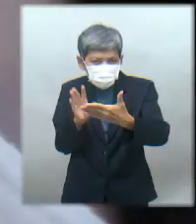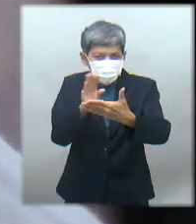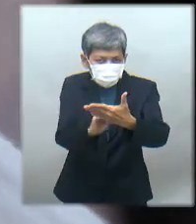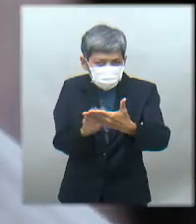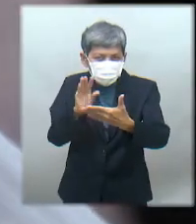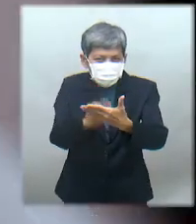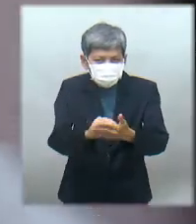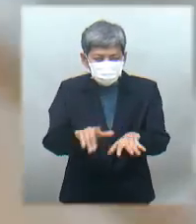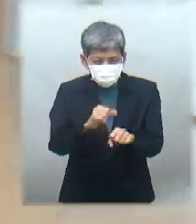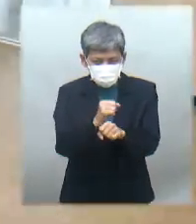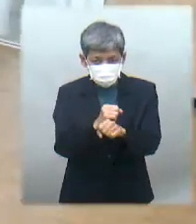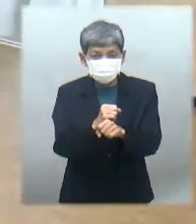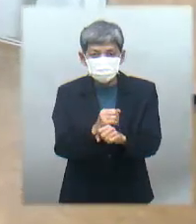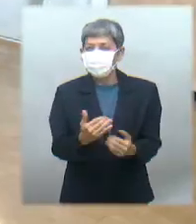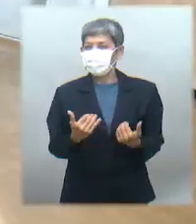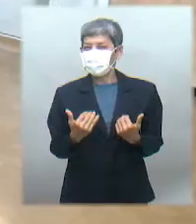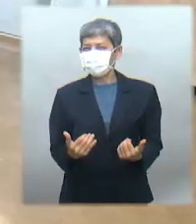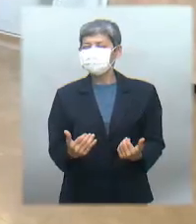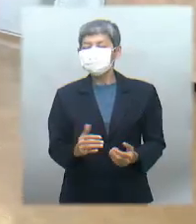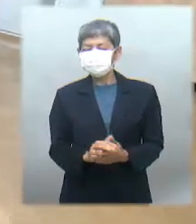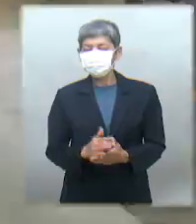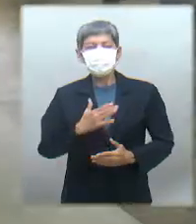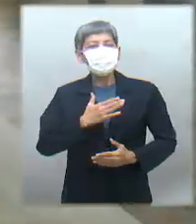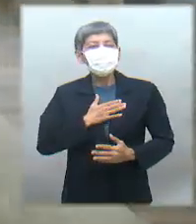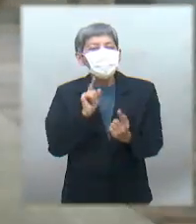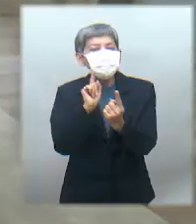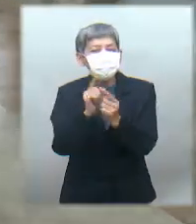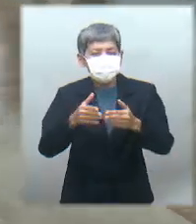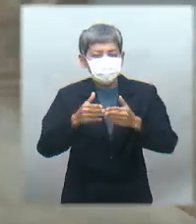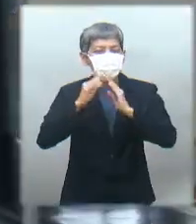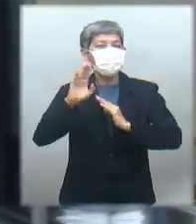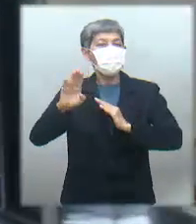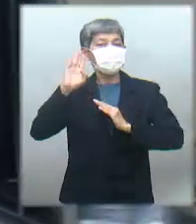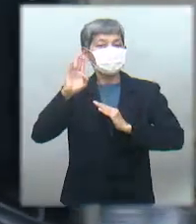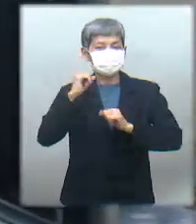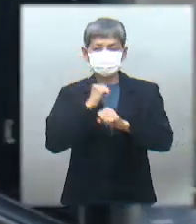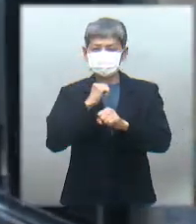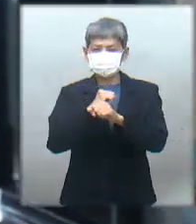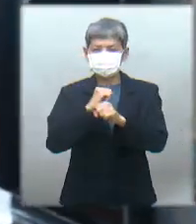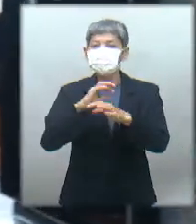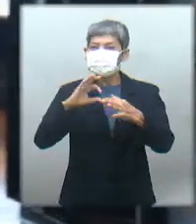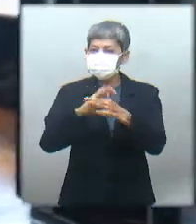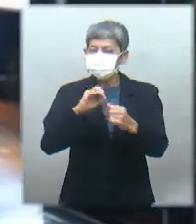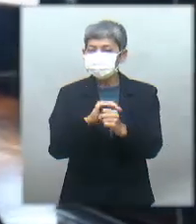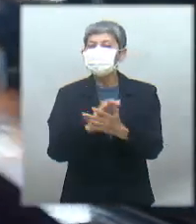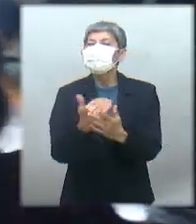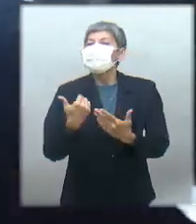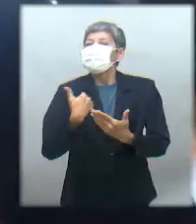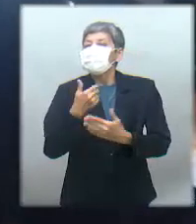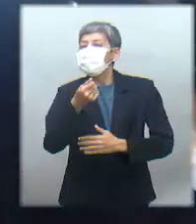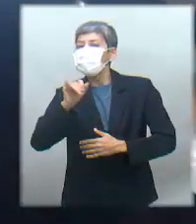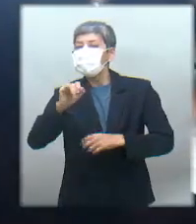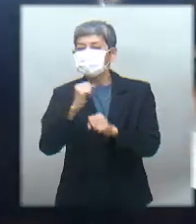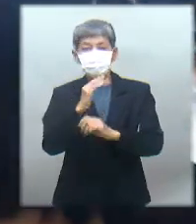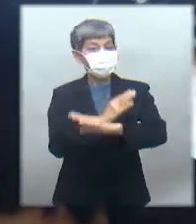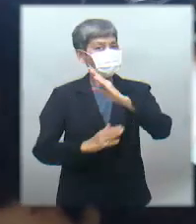อนข้มูลเข้ไปและในวนนี้ค่ะ มายมีนักัผู้ก่อตั้บริษัทที่ขบเพื่อนธรกิ Software และ AI โดยศัยภาพของ